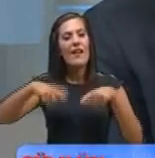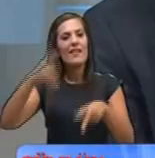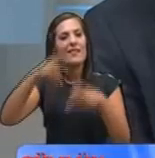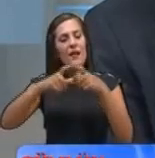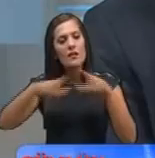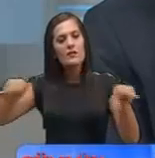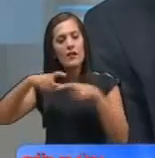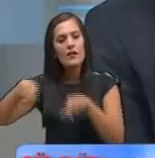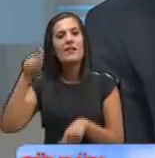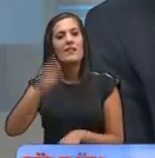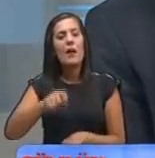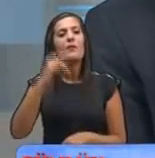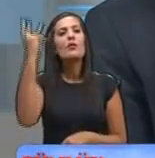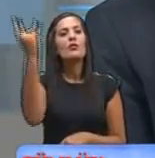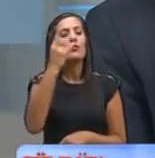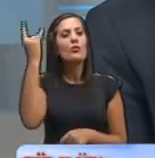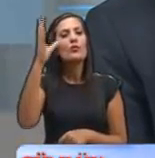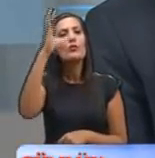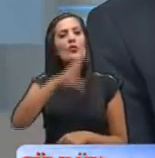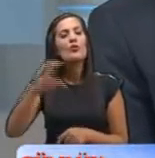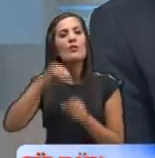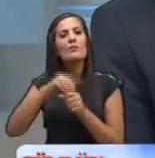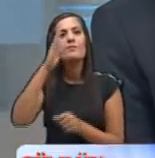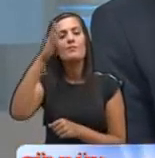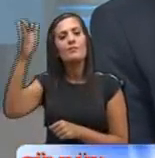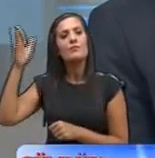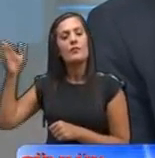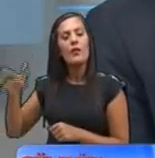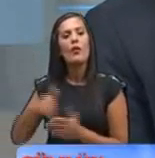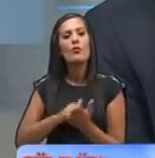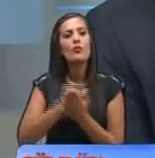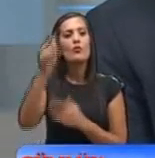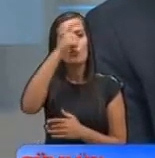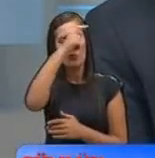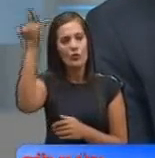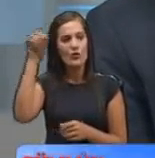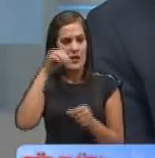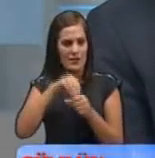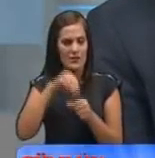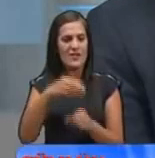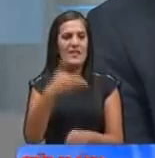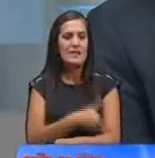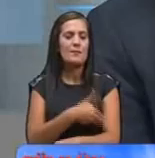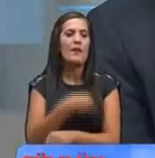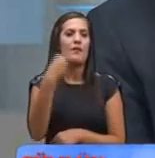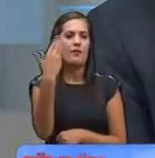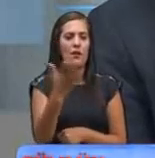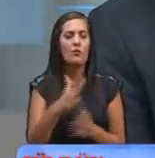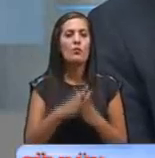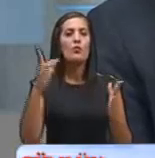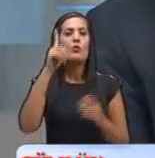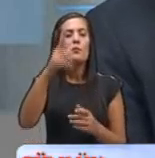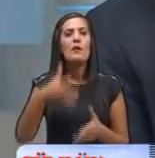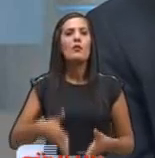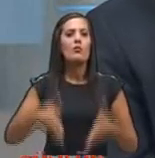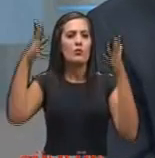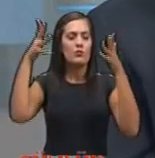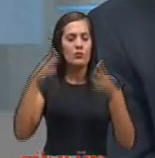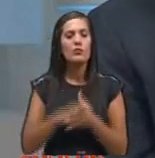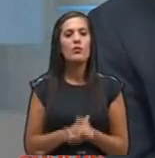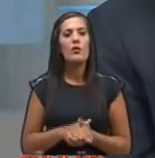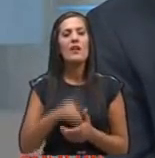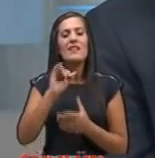ve yaptığı turnelerle tüm ülkemizde hizmet veren büyük bir kuruluştur.